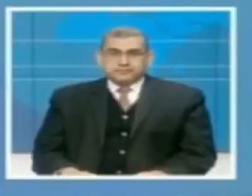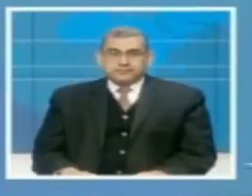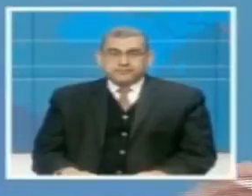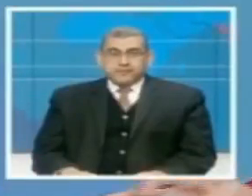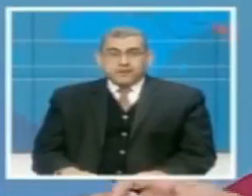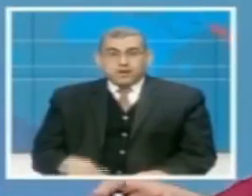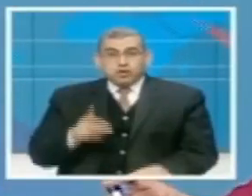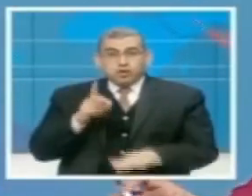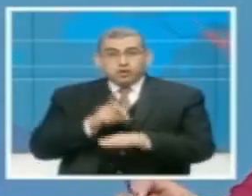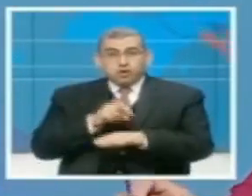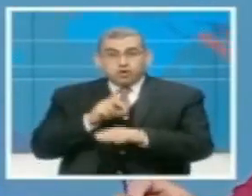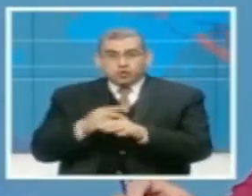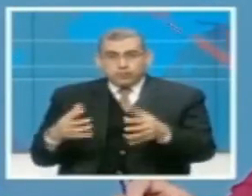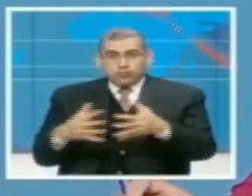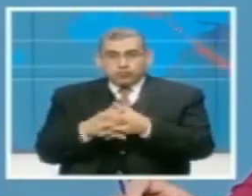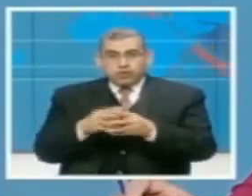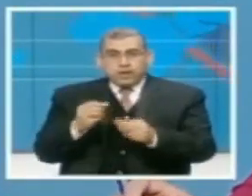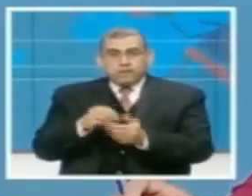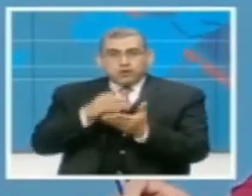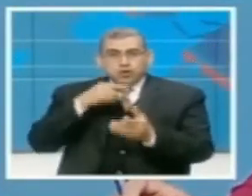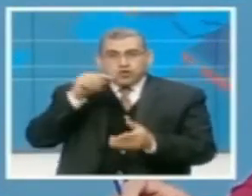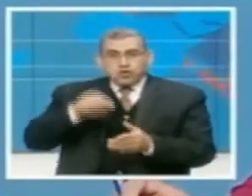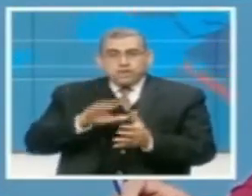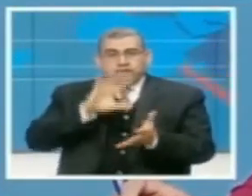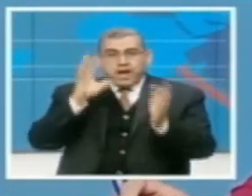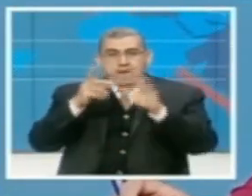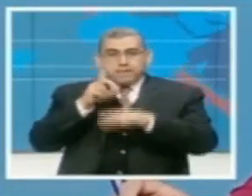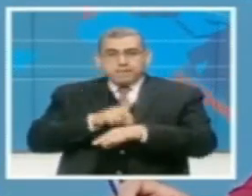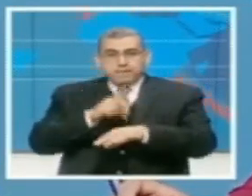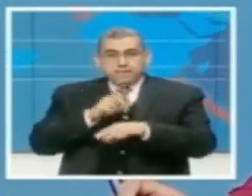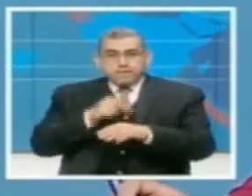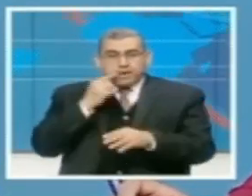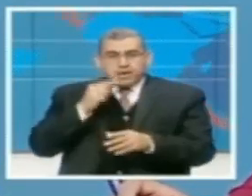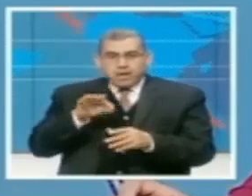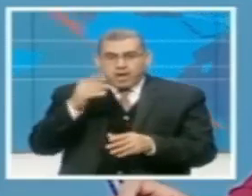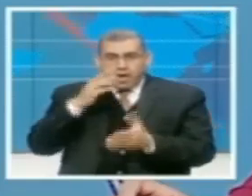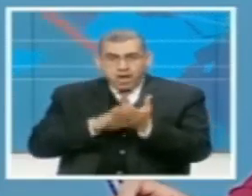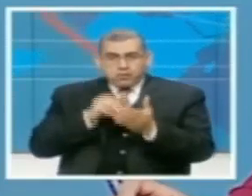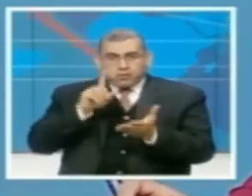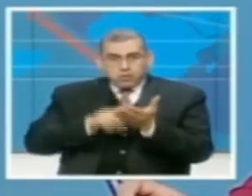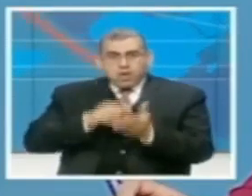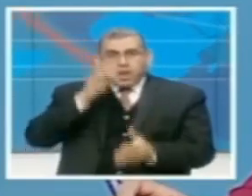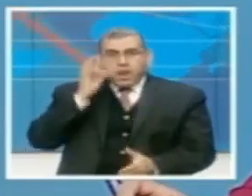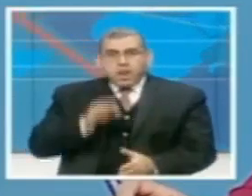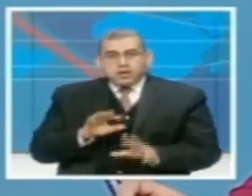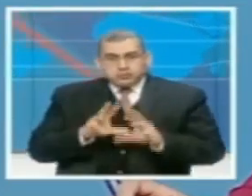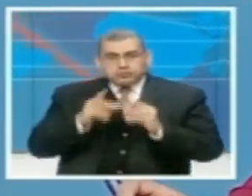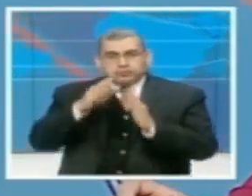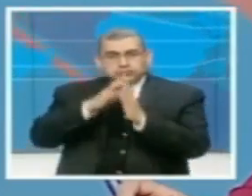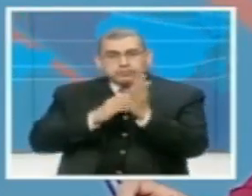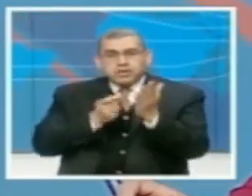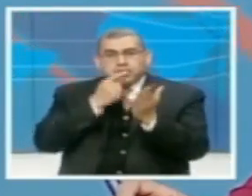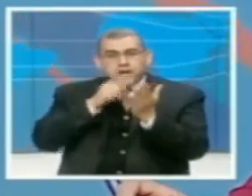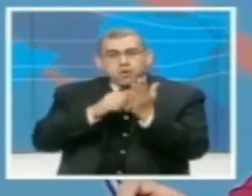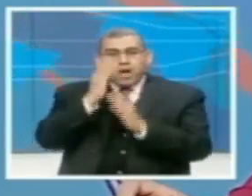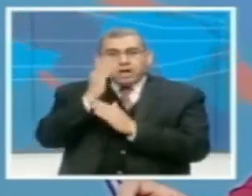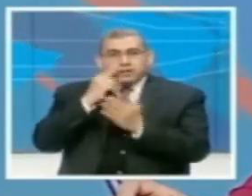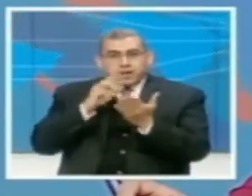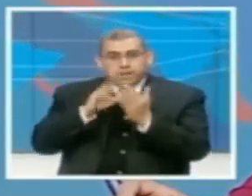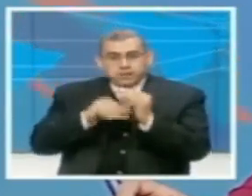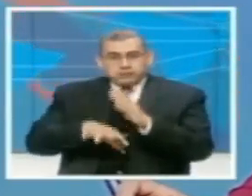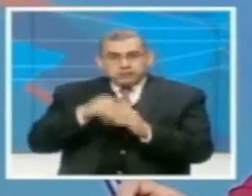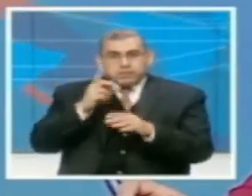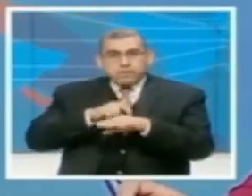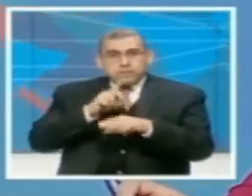أوصى الأطباء المشاركون خلال فعاليات اليوم العالمي للأمراض النادرة إلى ضرورة تطوير قائمة الأدوية الأساسية المحلية